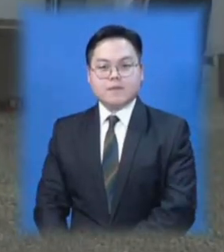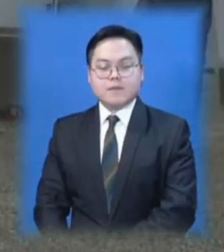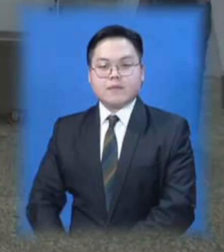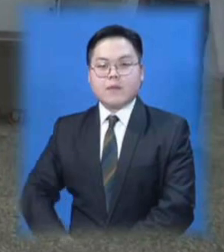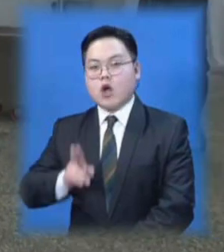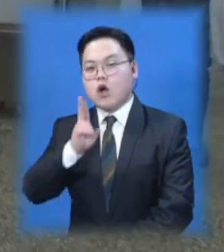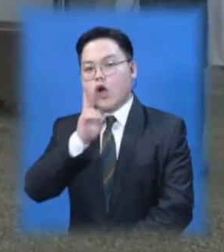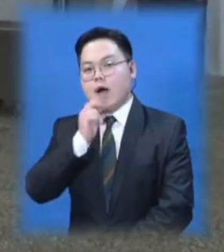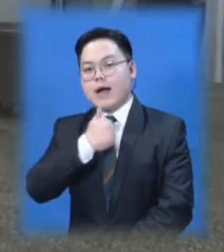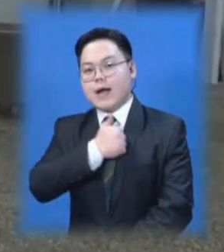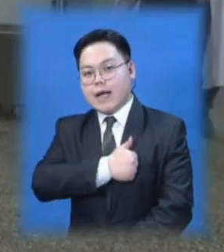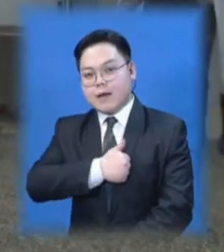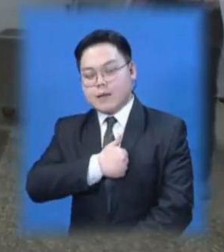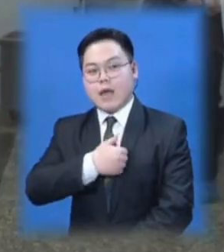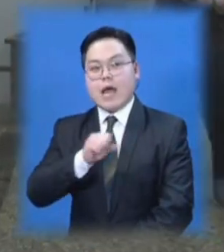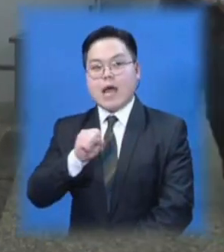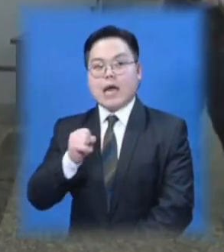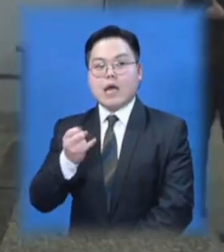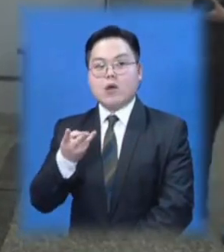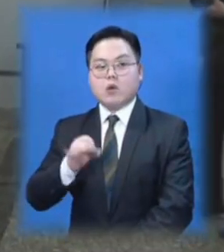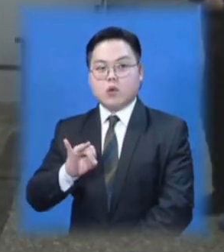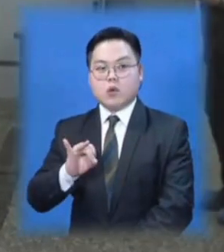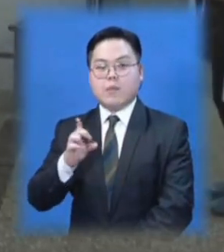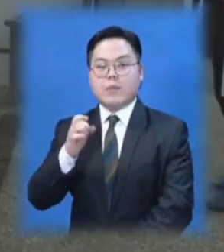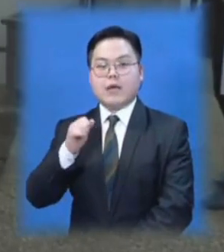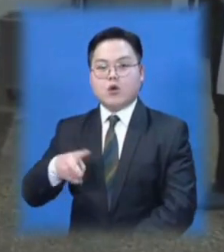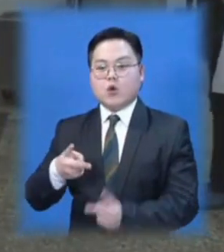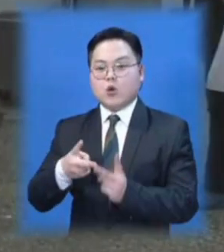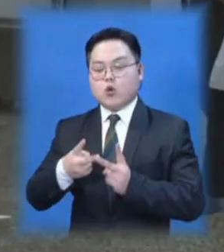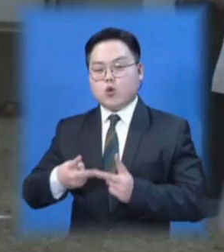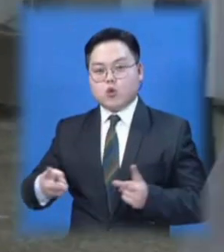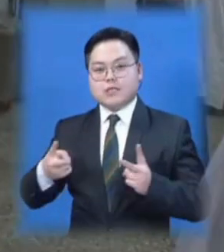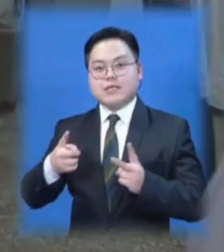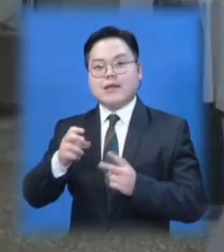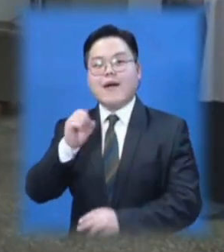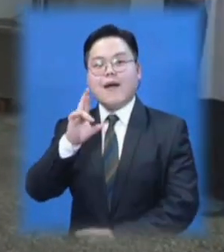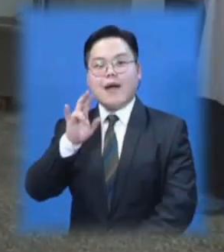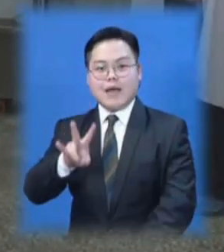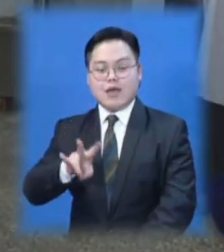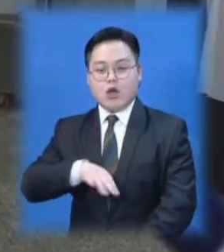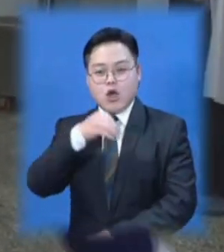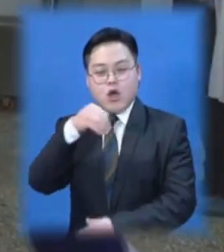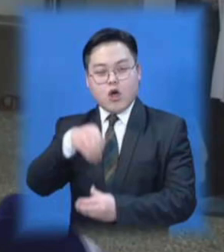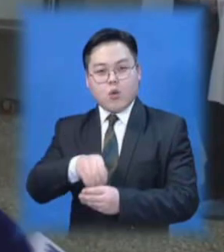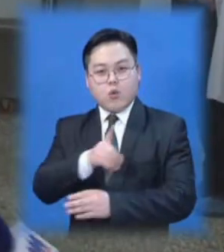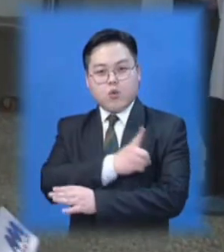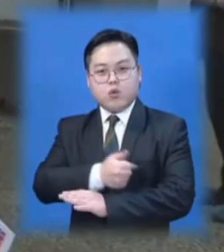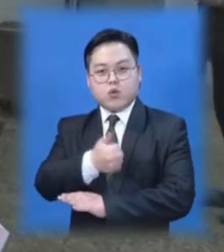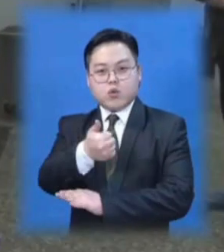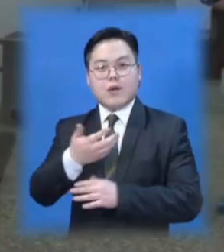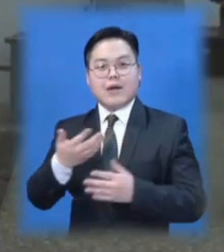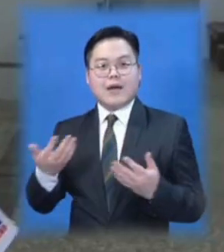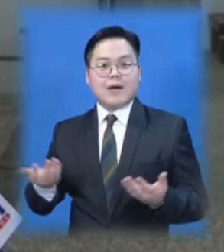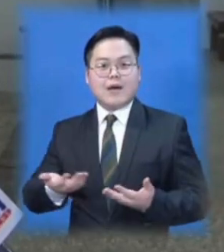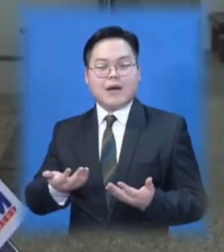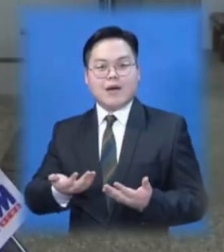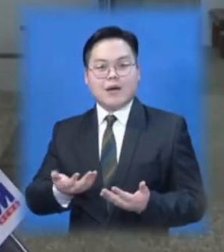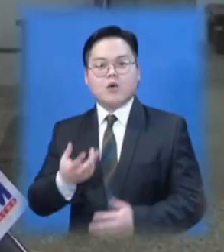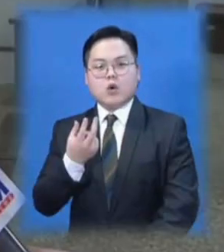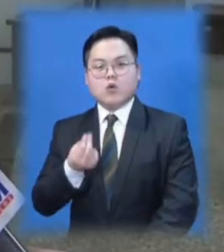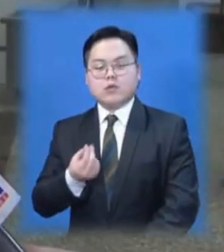Хүсний хангамж, аюулгүй байдлын үндэсний хөдөлгөөний ачаал бүгдийг яах аргагүй